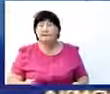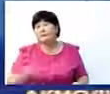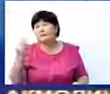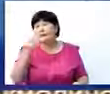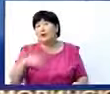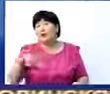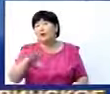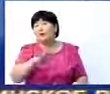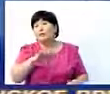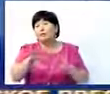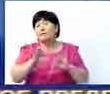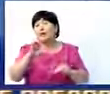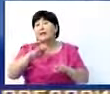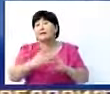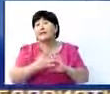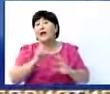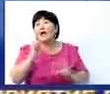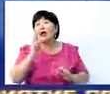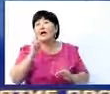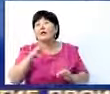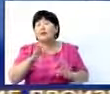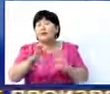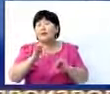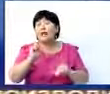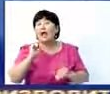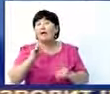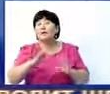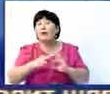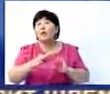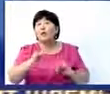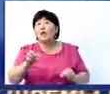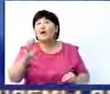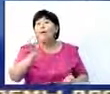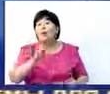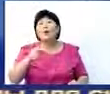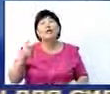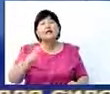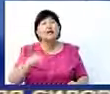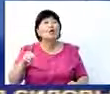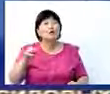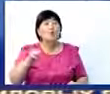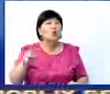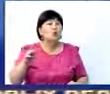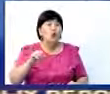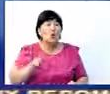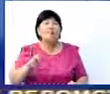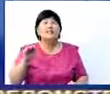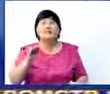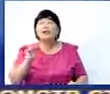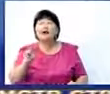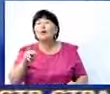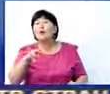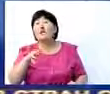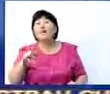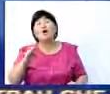В Шейдийском районе прошли выборы сельских акимов. В этом году выбирали акимов аульных округов Байгиком, Гигант, Жуантубе, Жулек, Жетелярах, Майлытугай